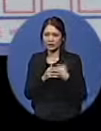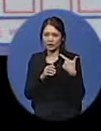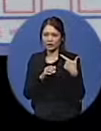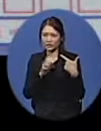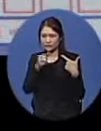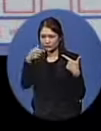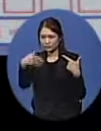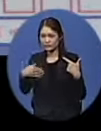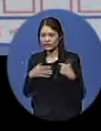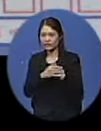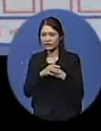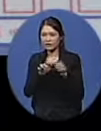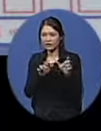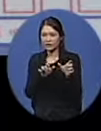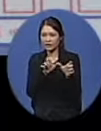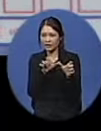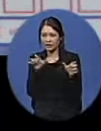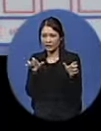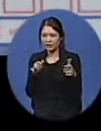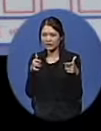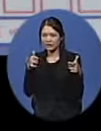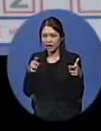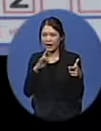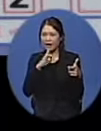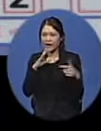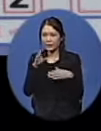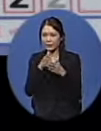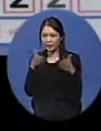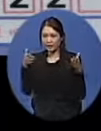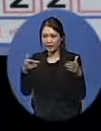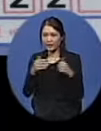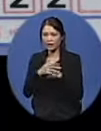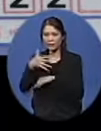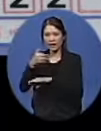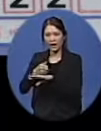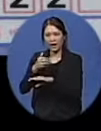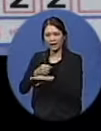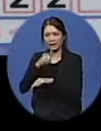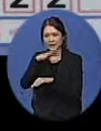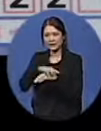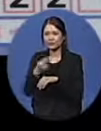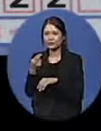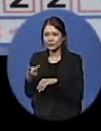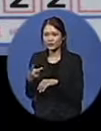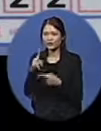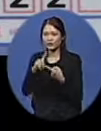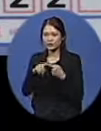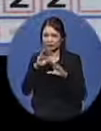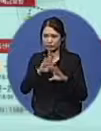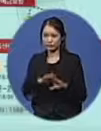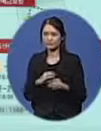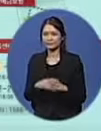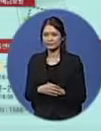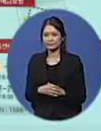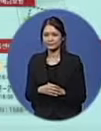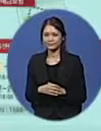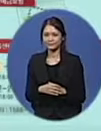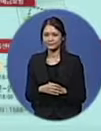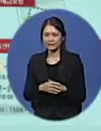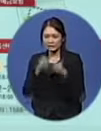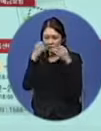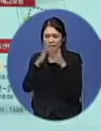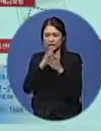6자리의 우편번호란에 앞부터 5자리를 채우고 마지막 칸은 공란으로 남겨놓으면 됩니다.